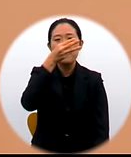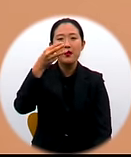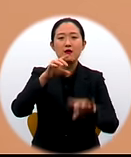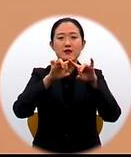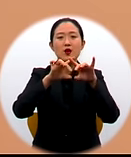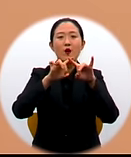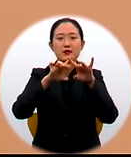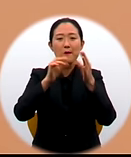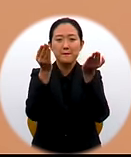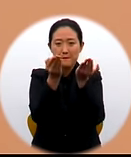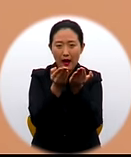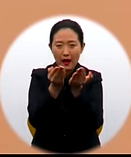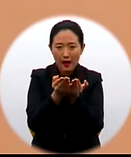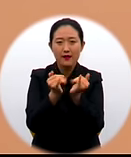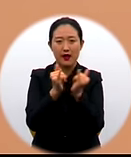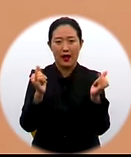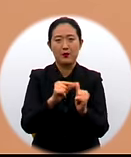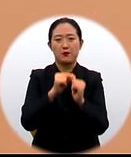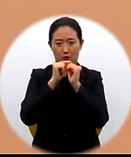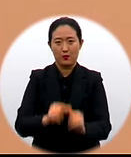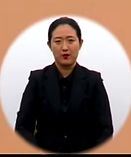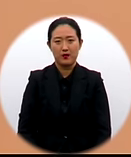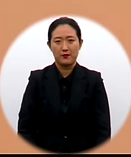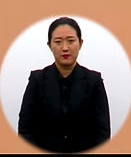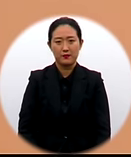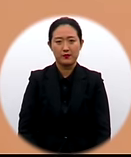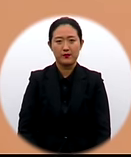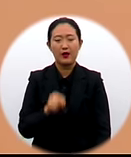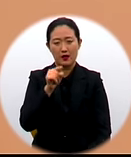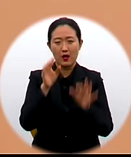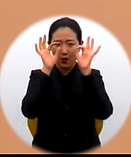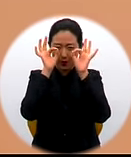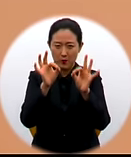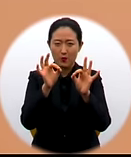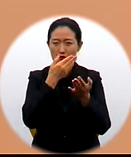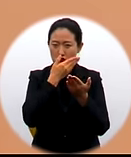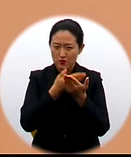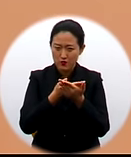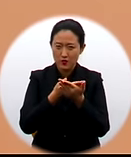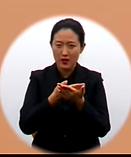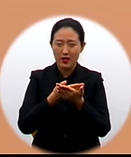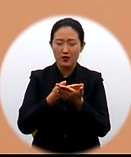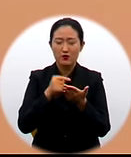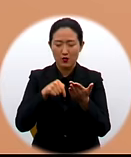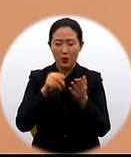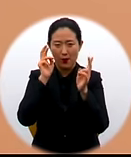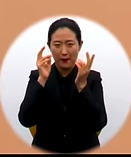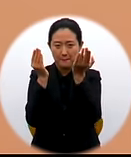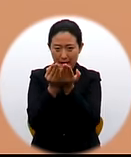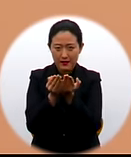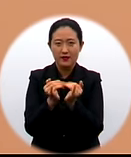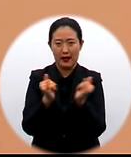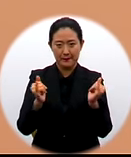뽑습니다. 그들이 원하는 인재상이라는 게 있고 그들이 보는 핵심 역량이라는 게 있어요. 이런 부분이 있기 때문에